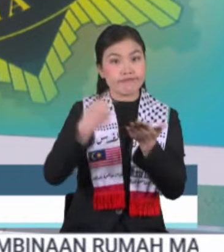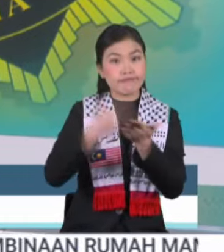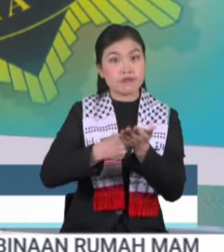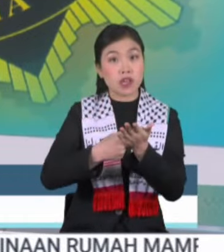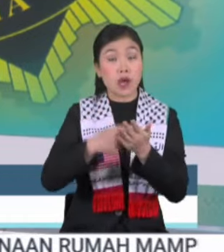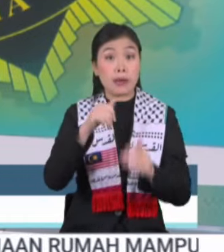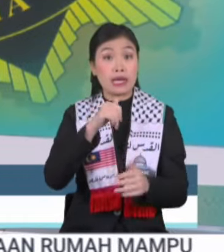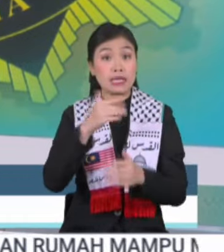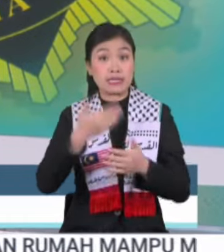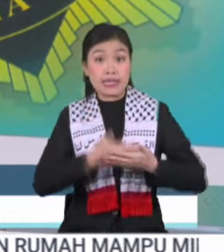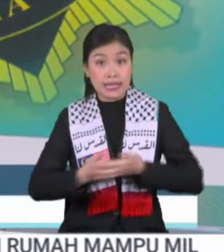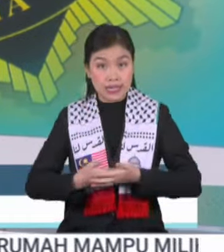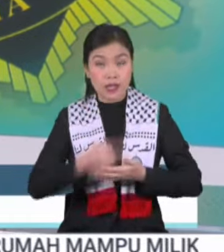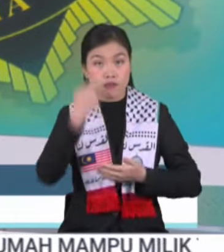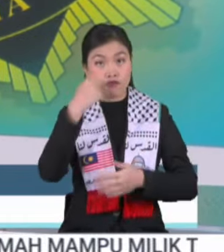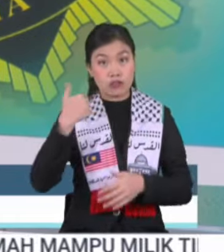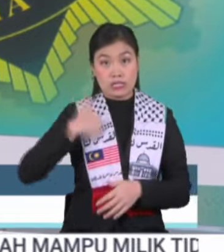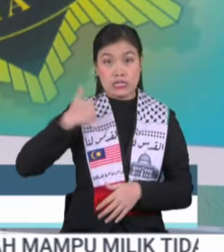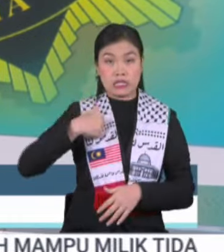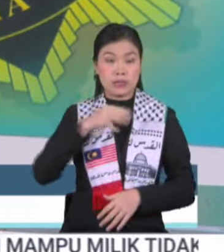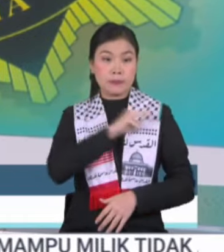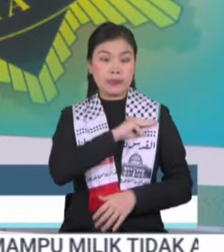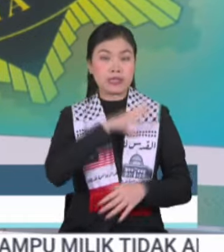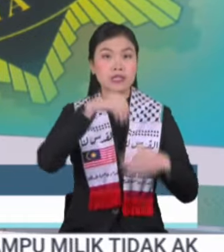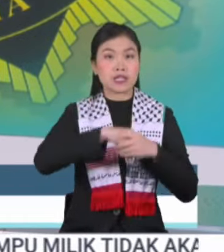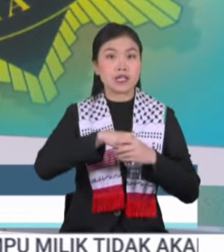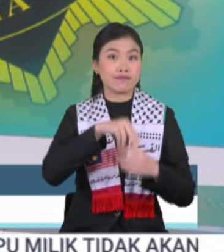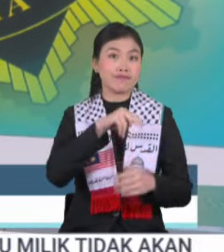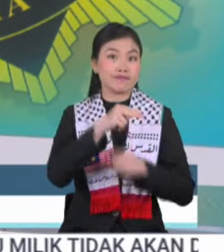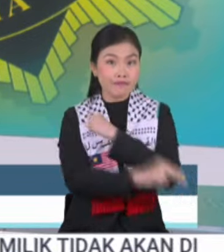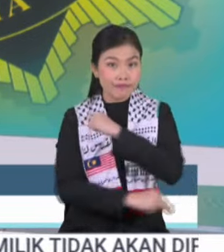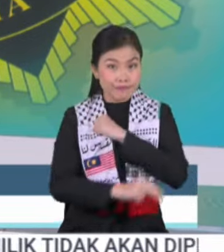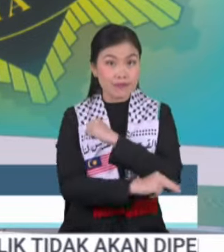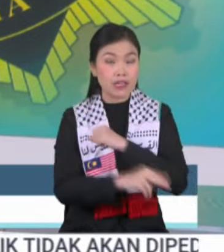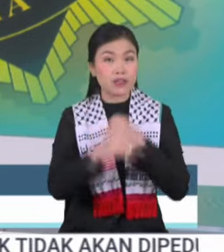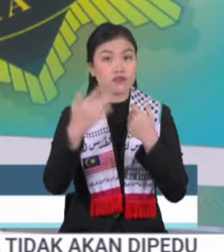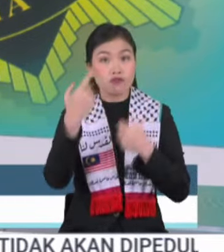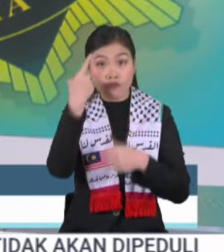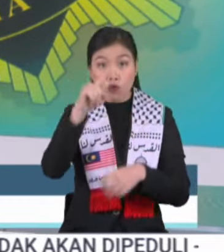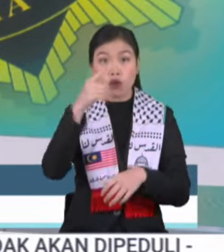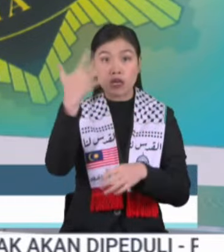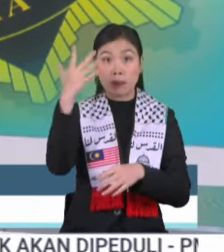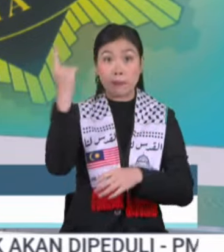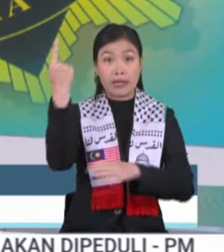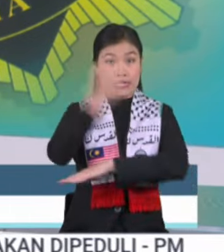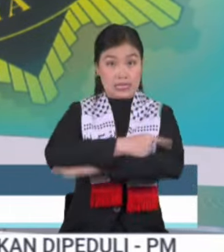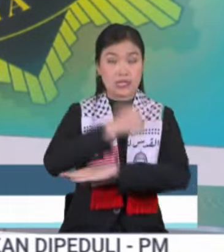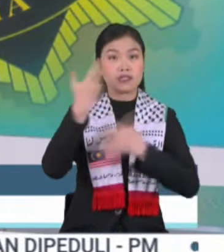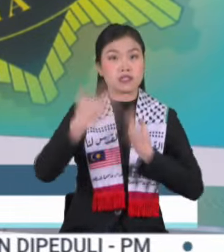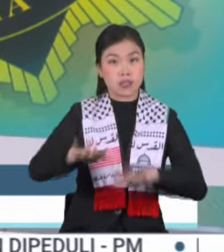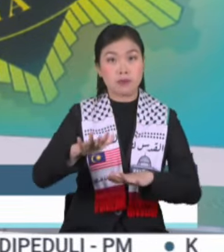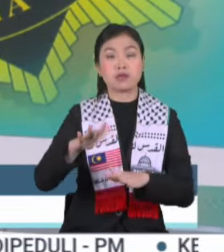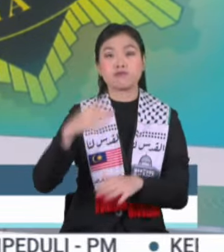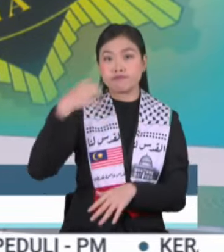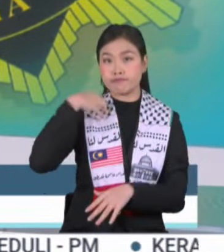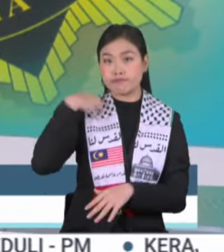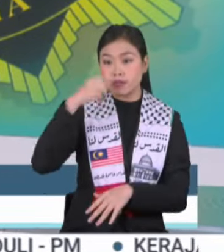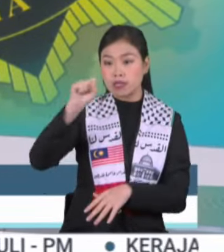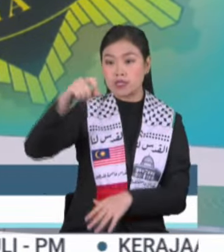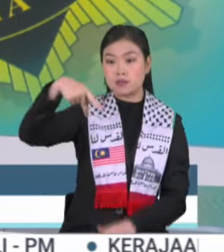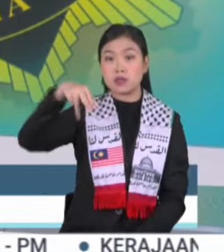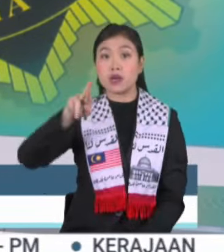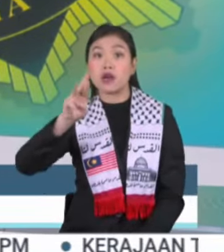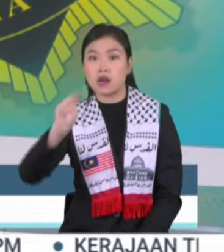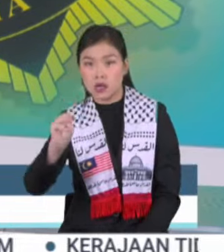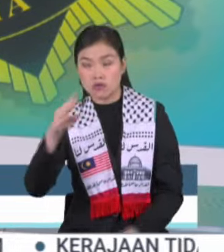Datuk Seri Hamzah Zainuddin selama 15 hari selepas pegawai pendakwa sprm memaklumkan pihaknya telah menyerahkan dokumen